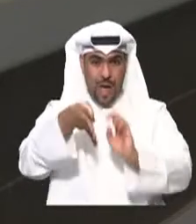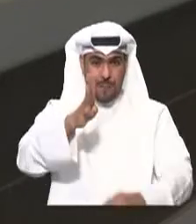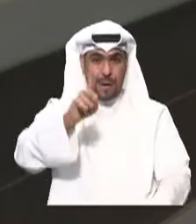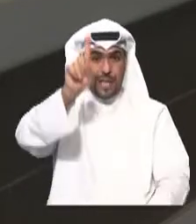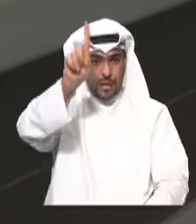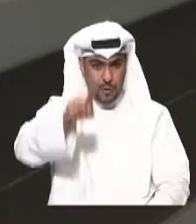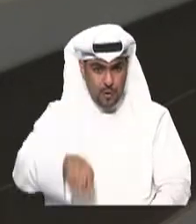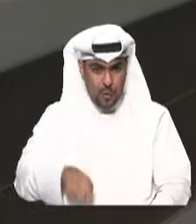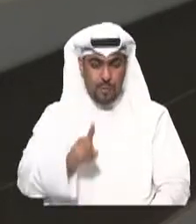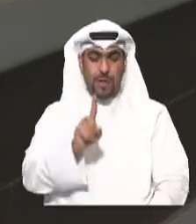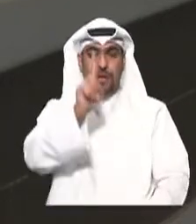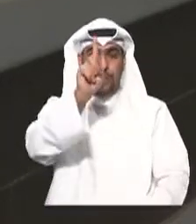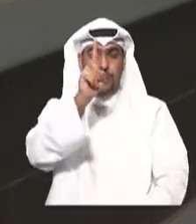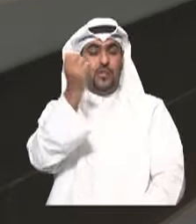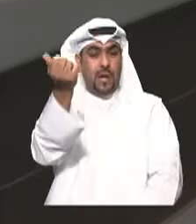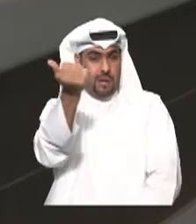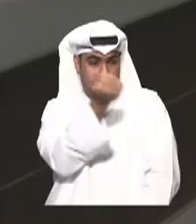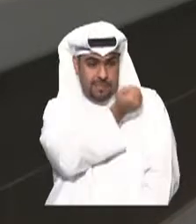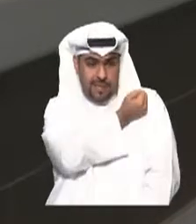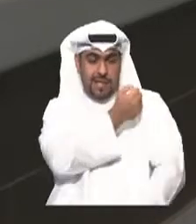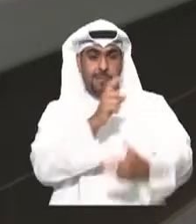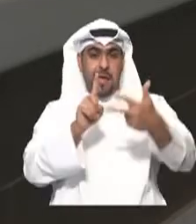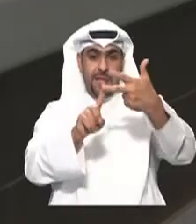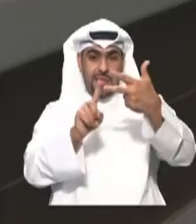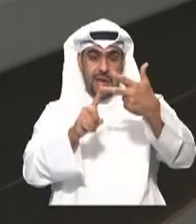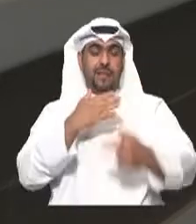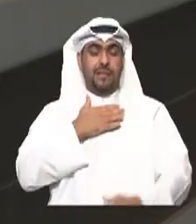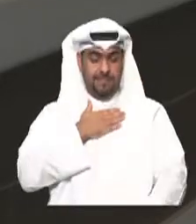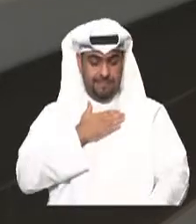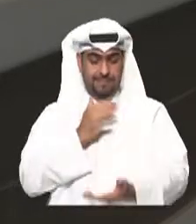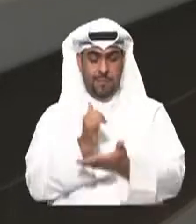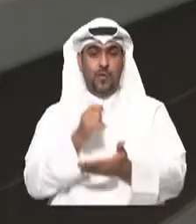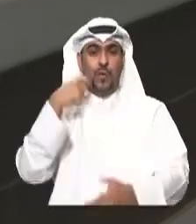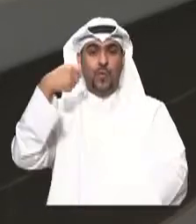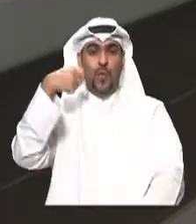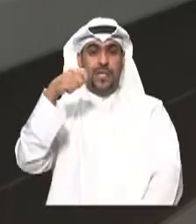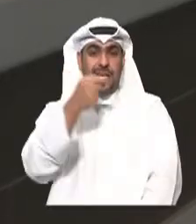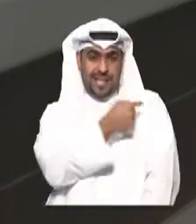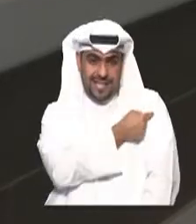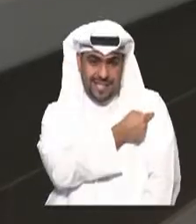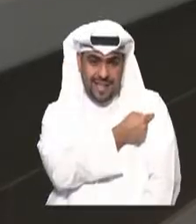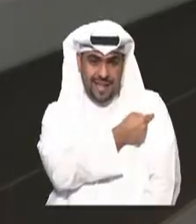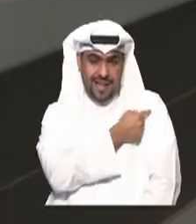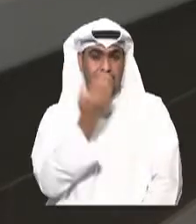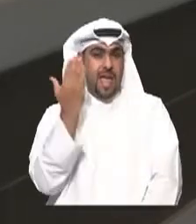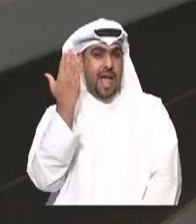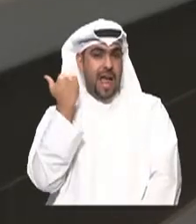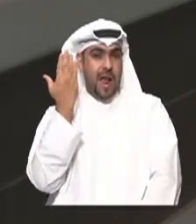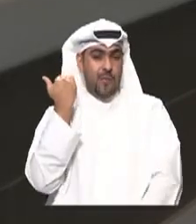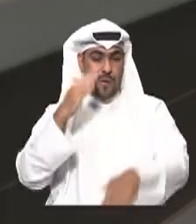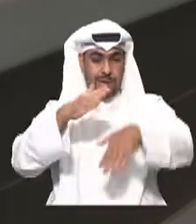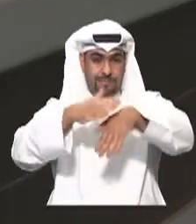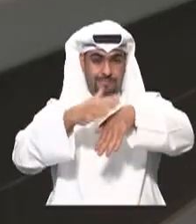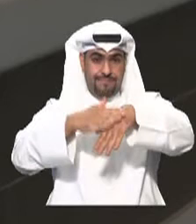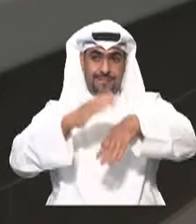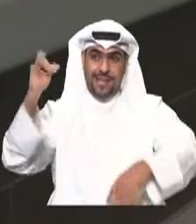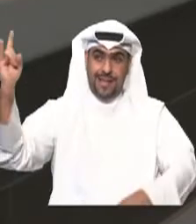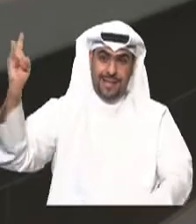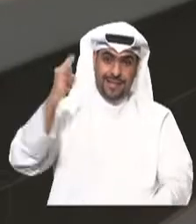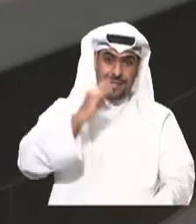وغيرها من مقيمين يعني دخلوا الكويت وما عندهم تطعيم، طبعا يخضعون حق حجر